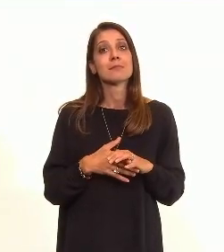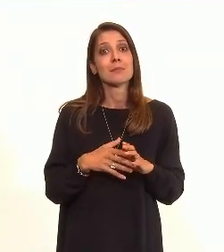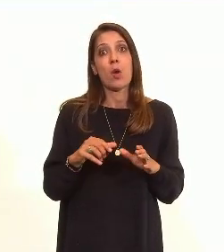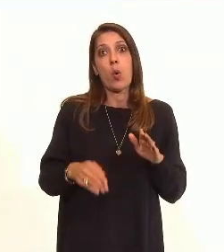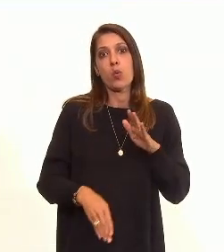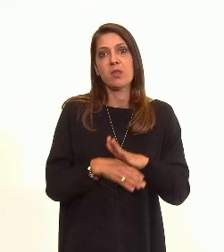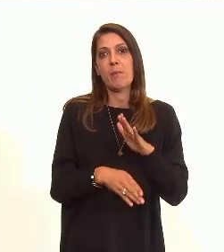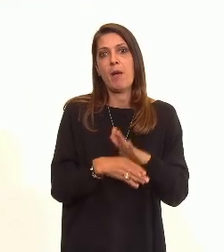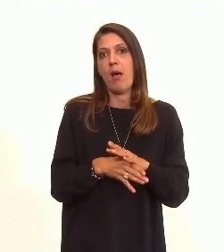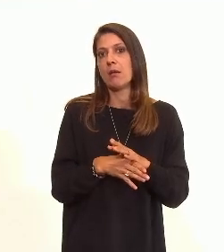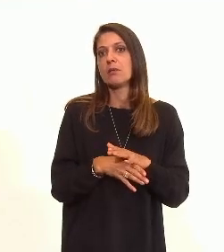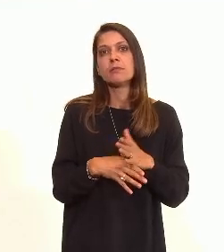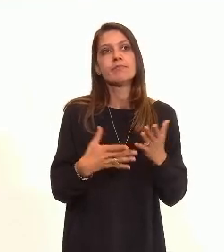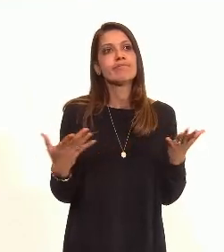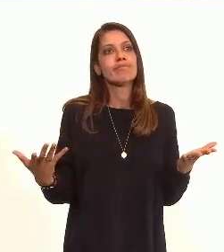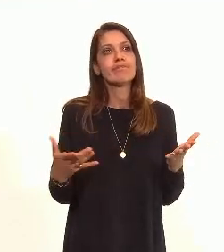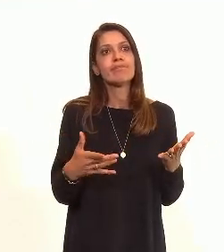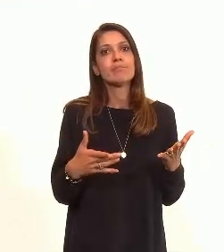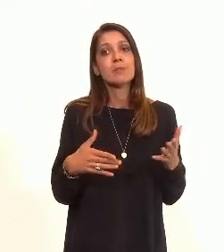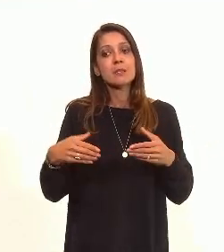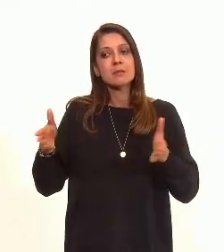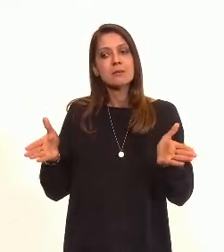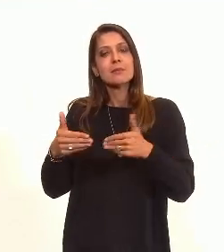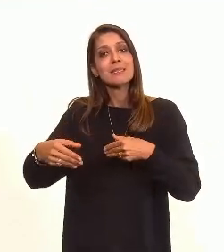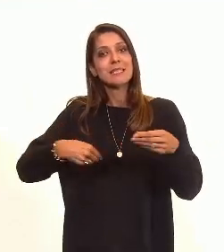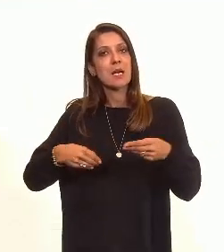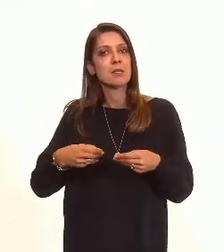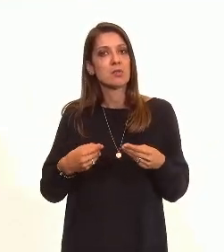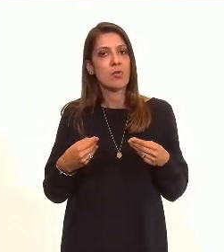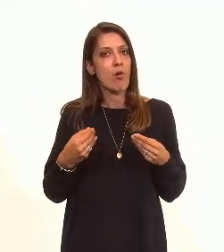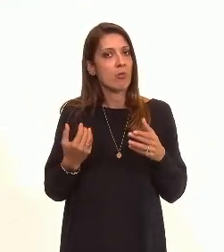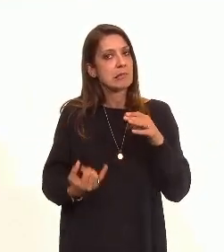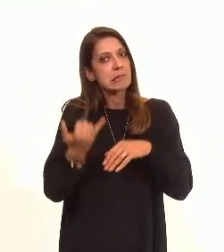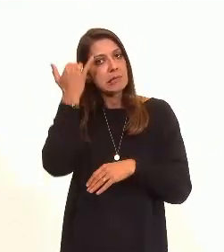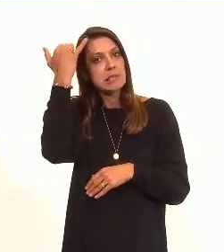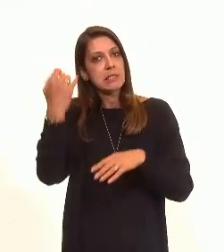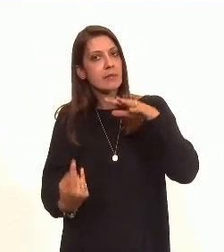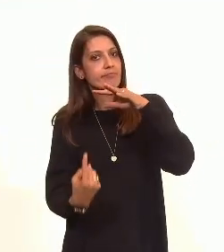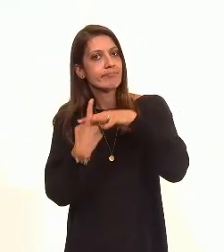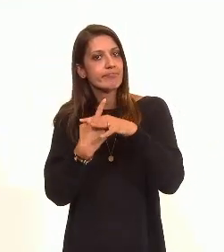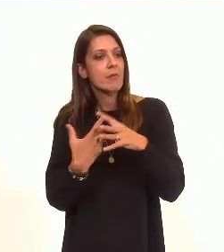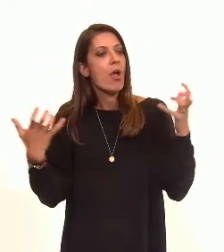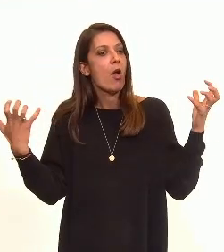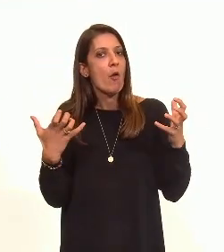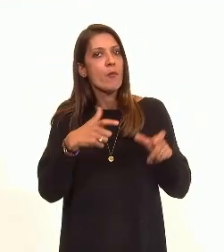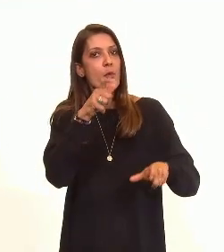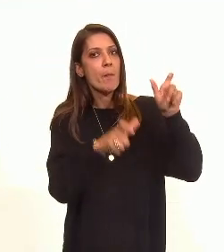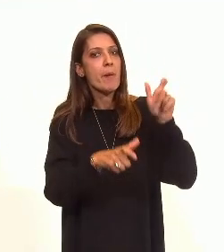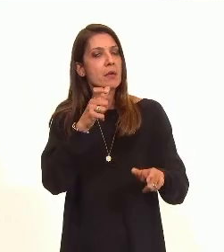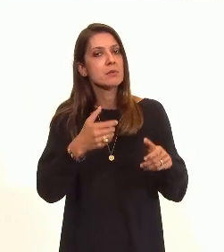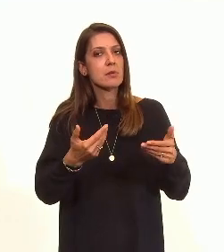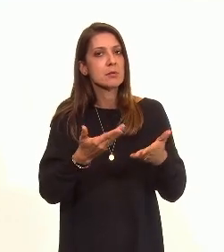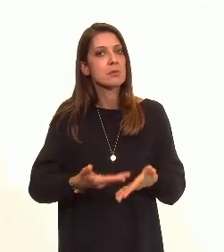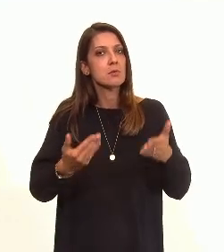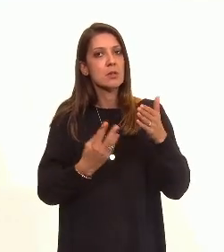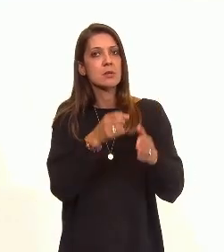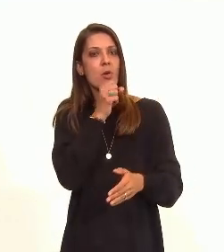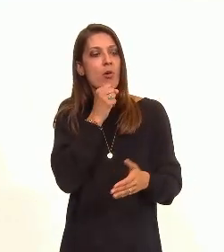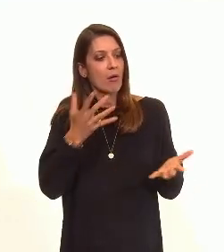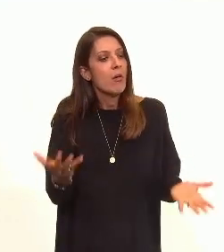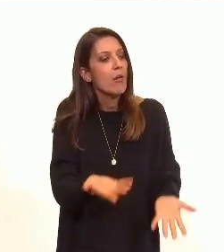volonté de la direction. Voilà. Oui. C'est pour ça que la démarche part de l'association des directeurs au service des personnes